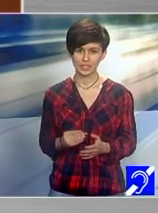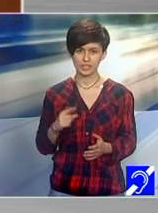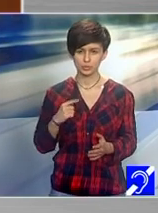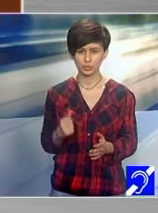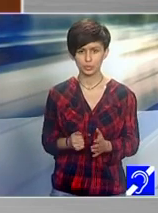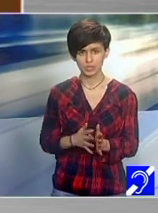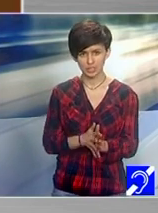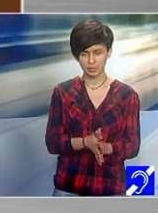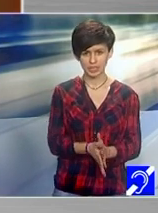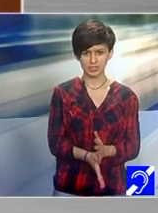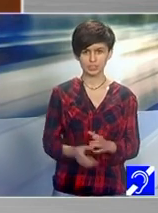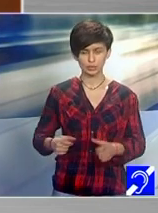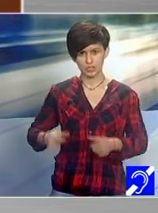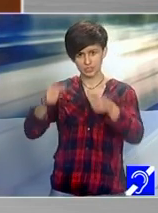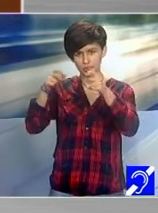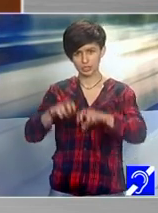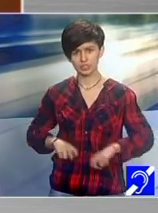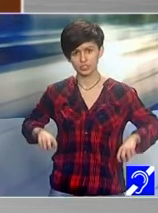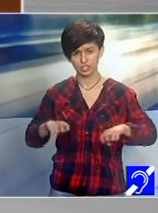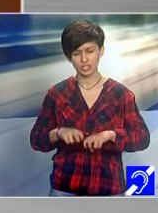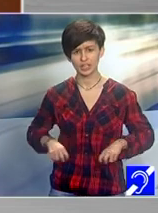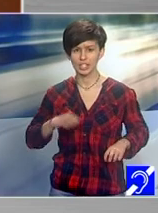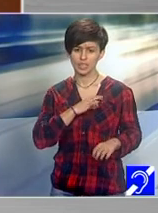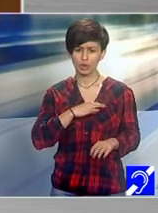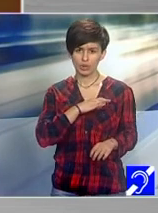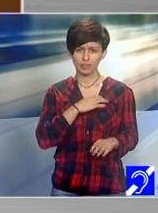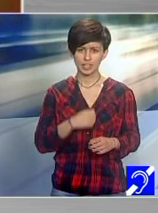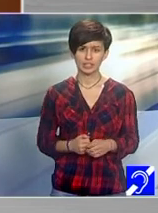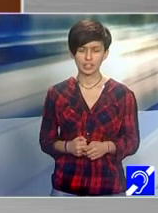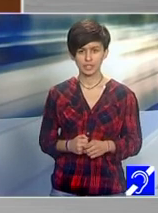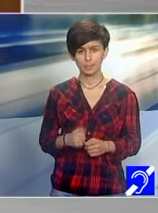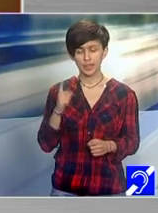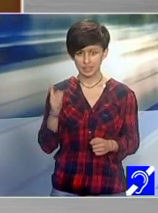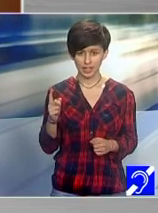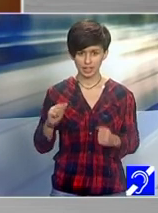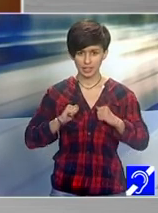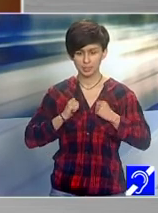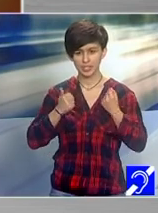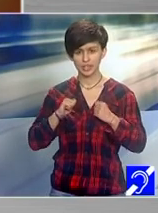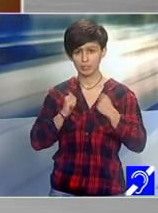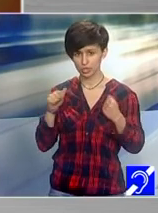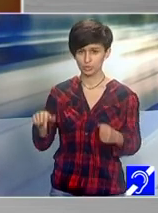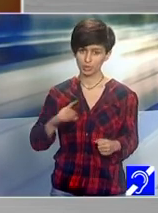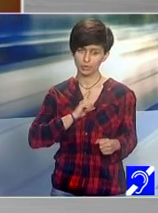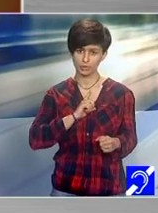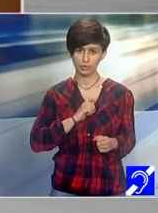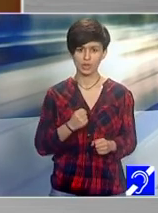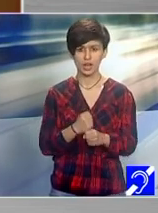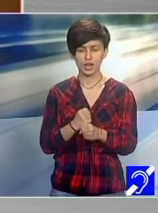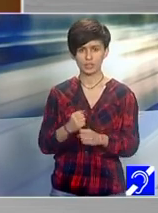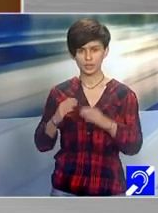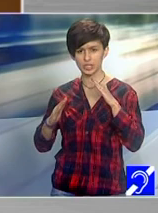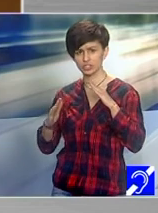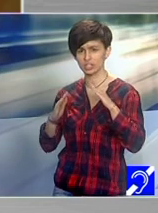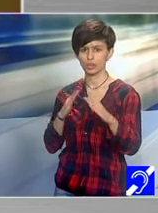de cercetare sau de la o universitate și care prin efortul lor propriu au realizat acel robot destinat cu o importanță